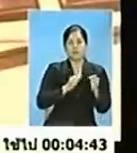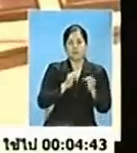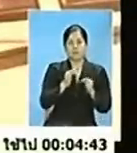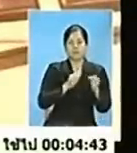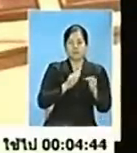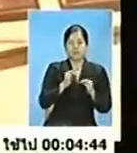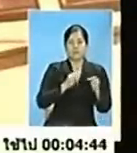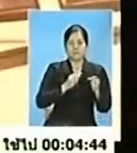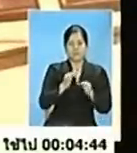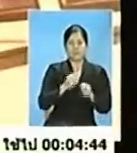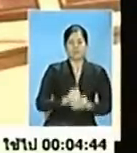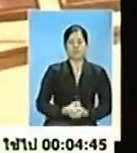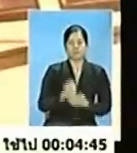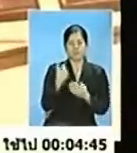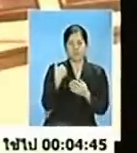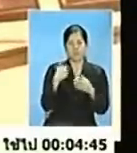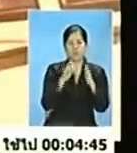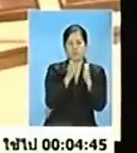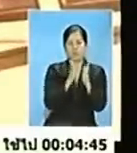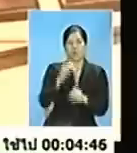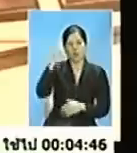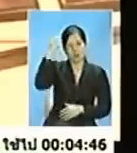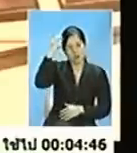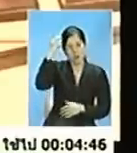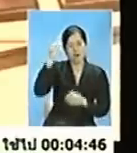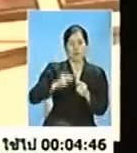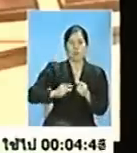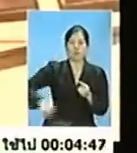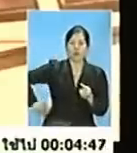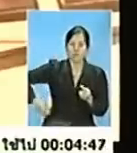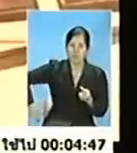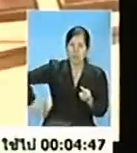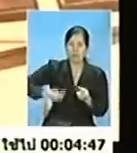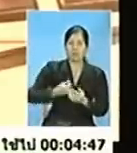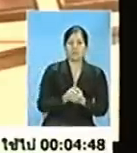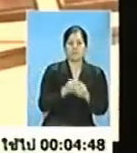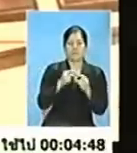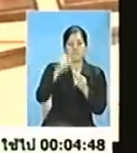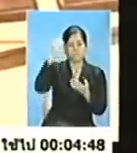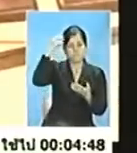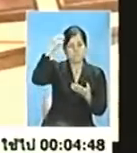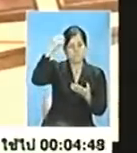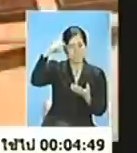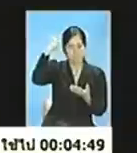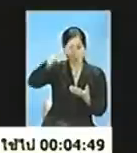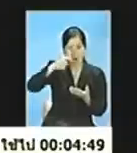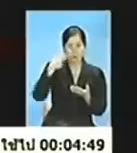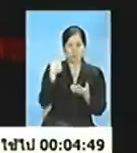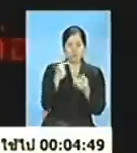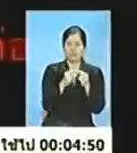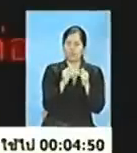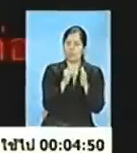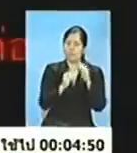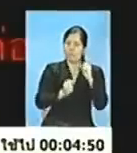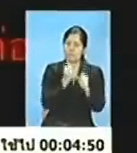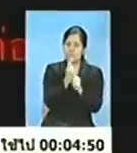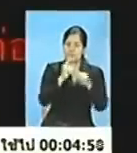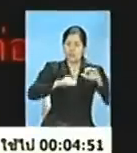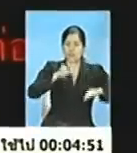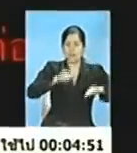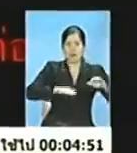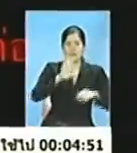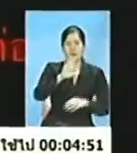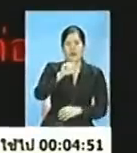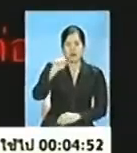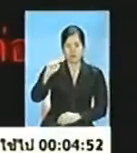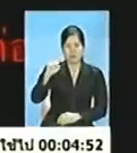นี้มีชาวลาวชาวเขมรพม่าปีละกว่า 500,000 คนถ้า